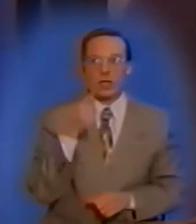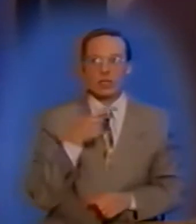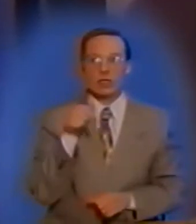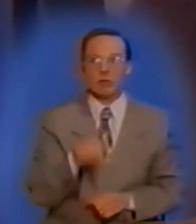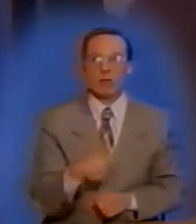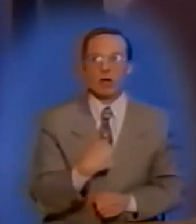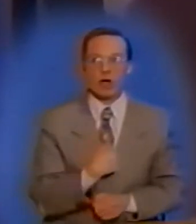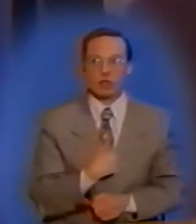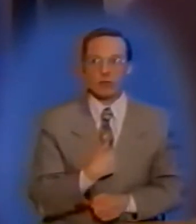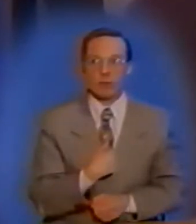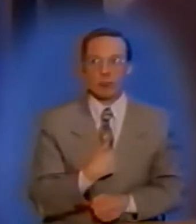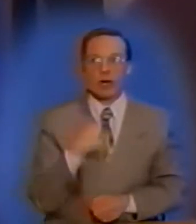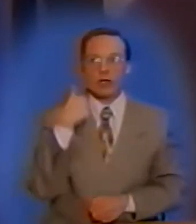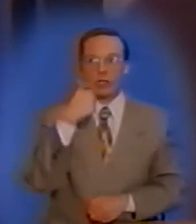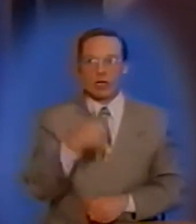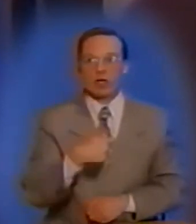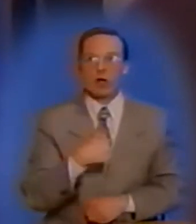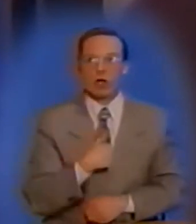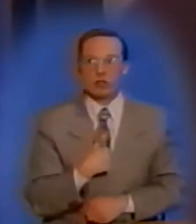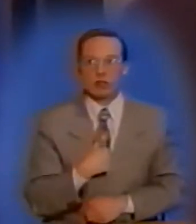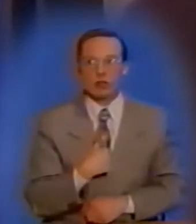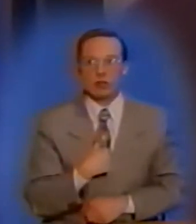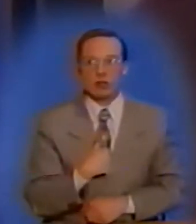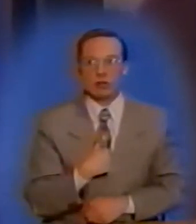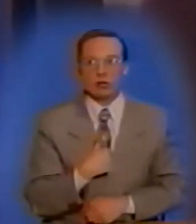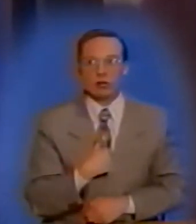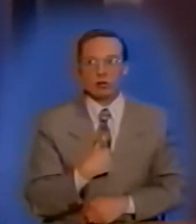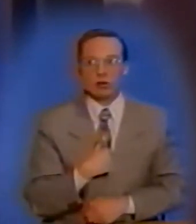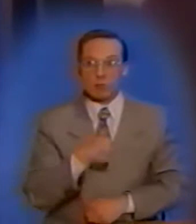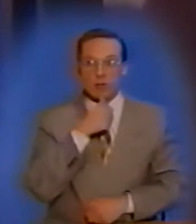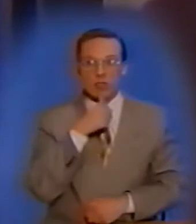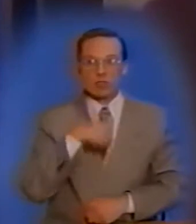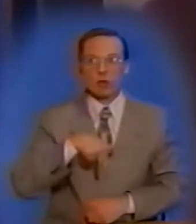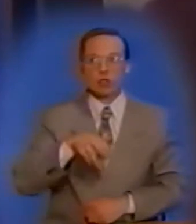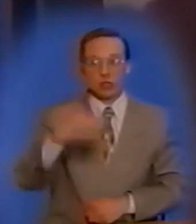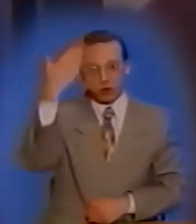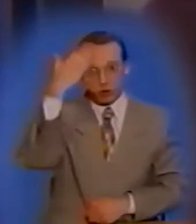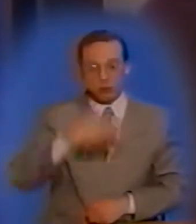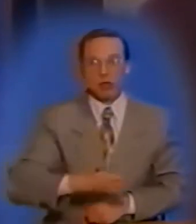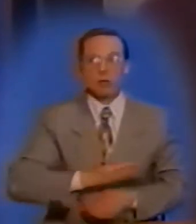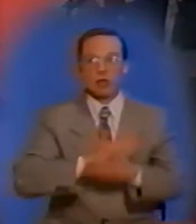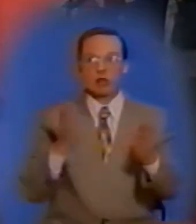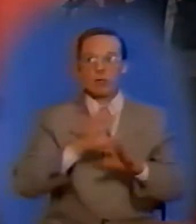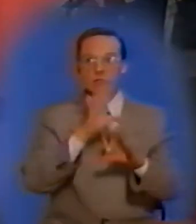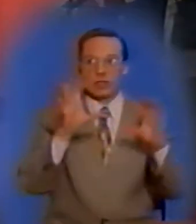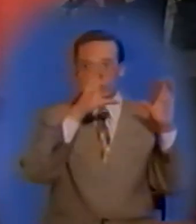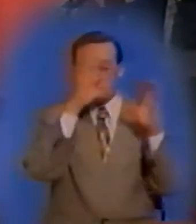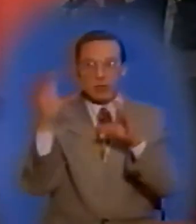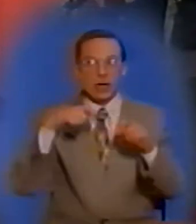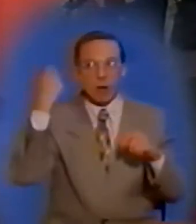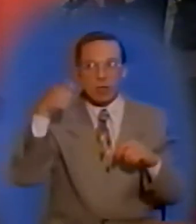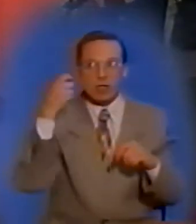vat, gerai, aš išdrįšiau dabar išeiti iš tos širmos prieš jūs ir prieš tas kameras.